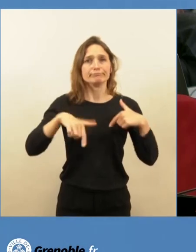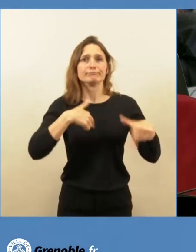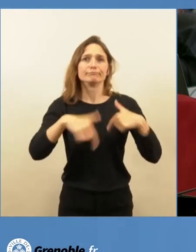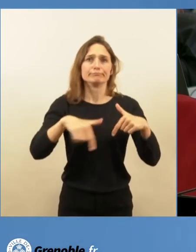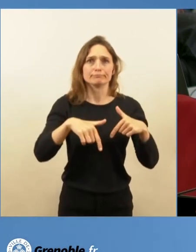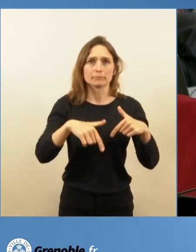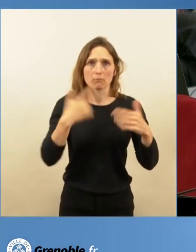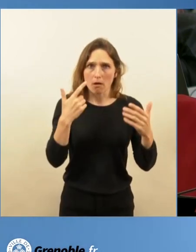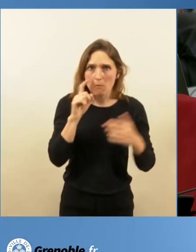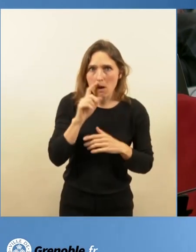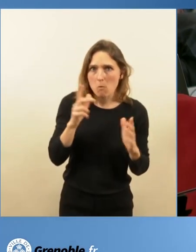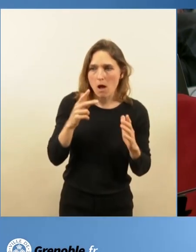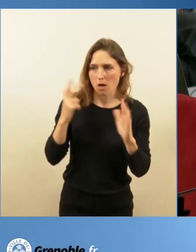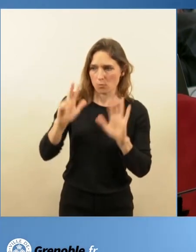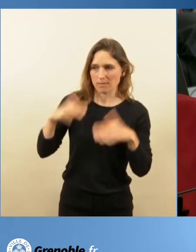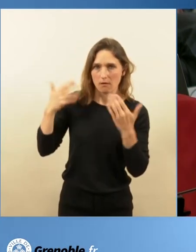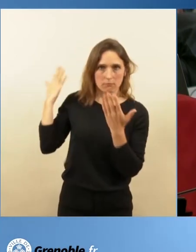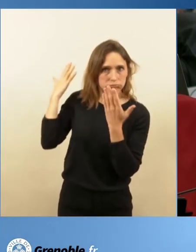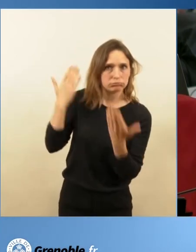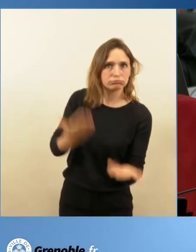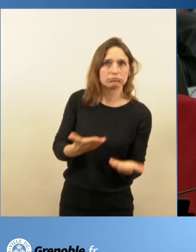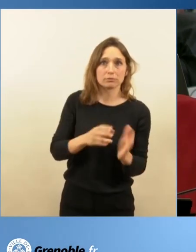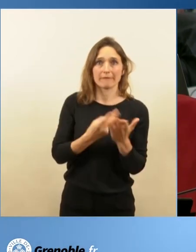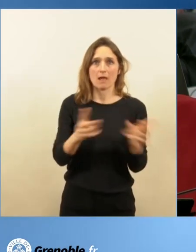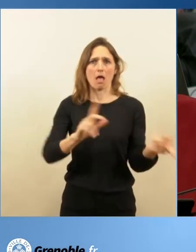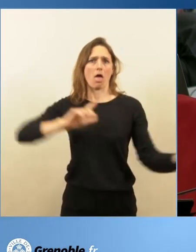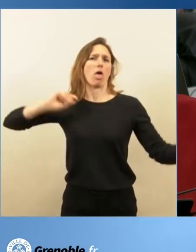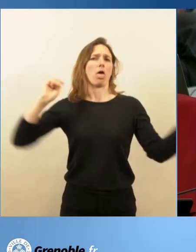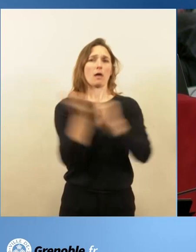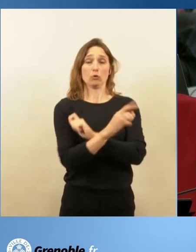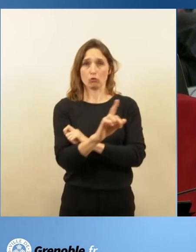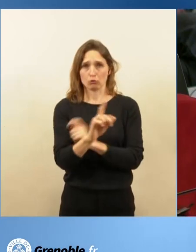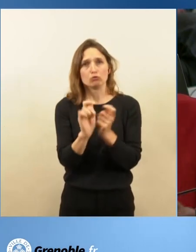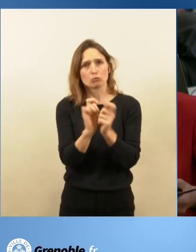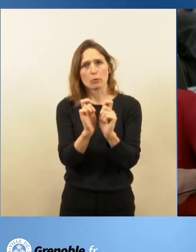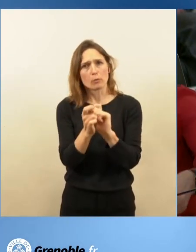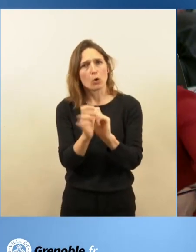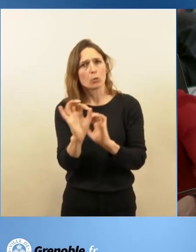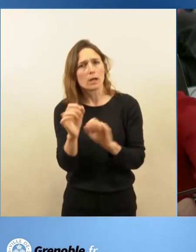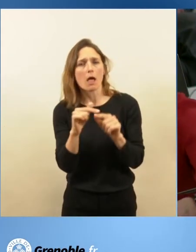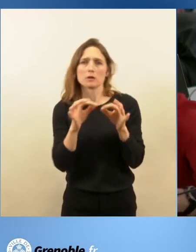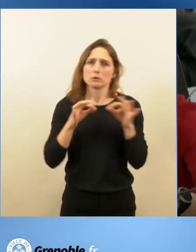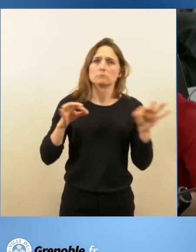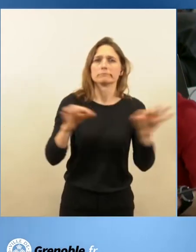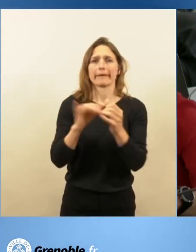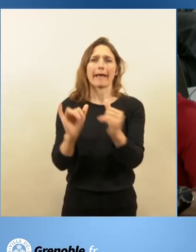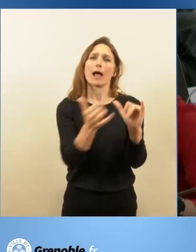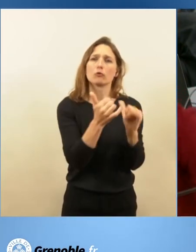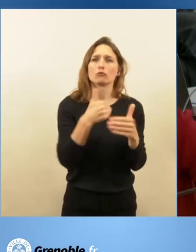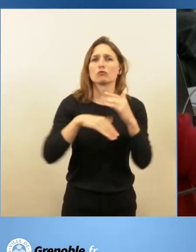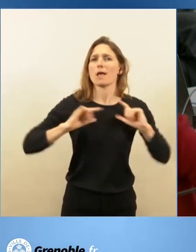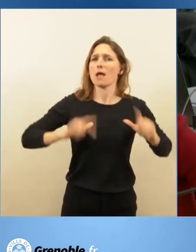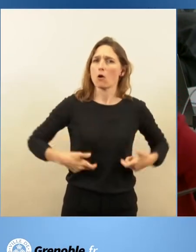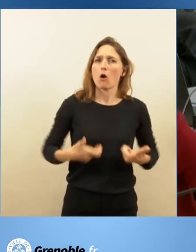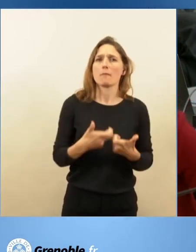8 ans la ville ne s'est pas métamorphosée il y a eu des changements indéniablement dans les cours d'école par exemple grâce aux